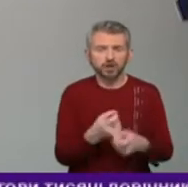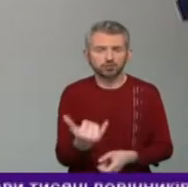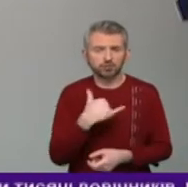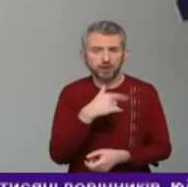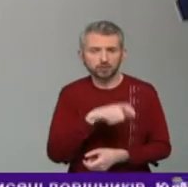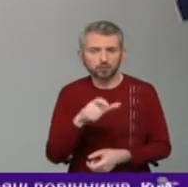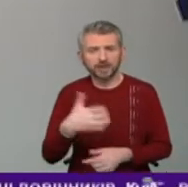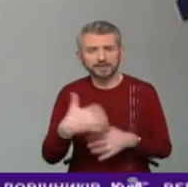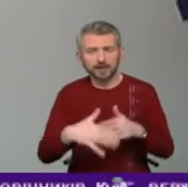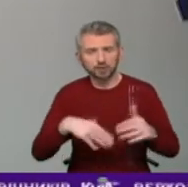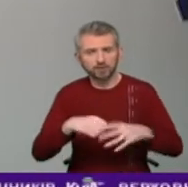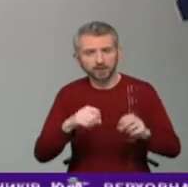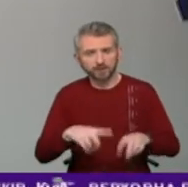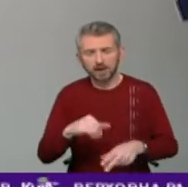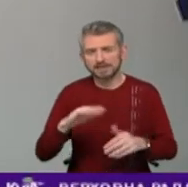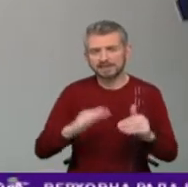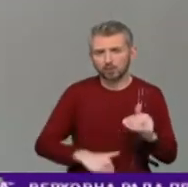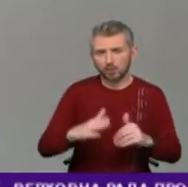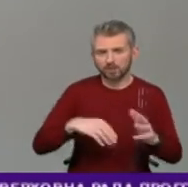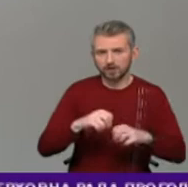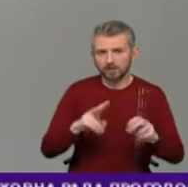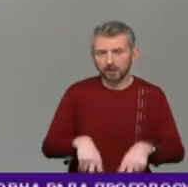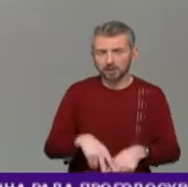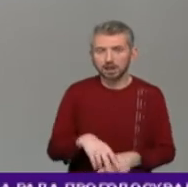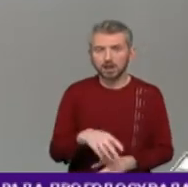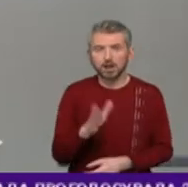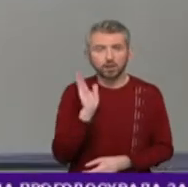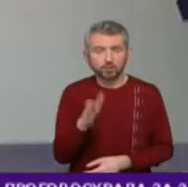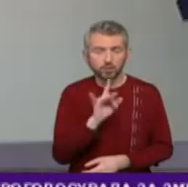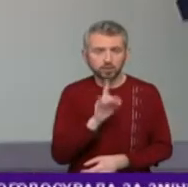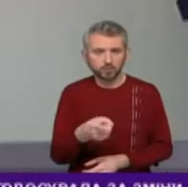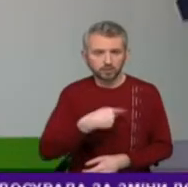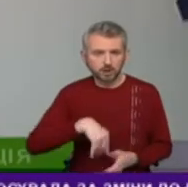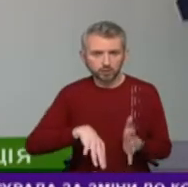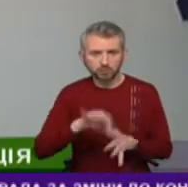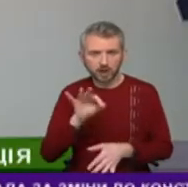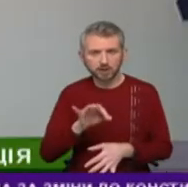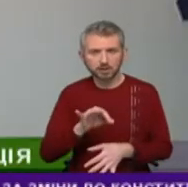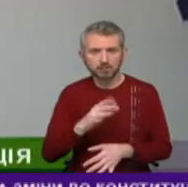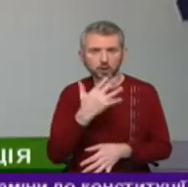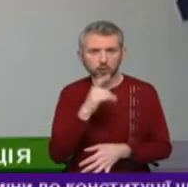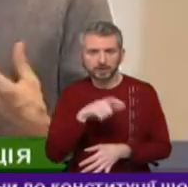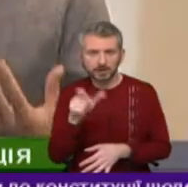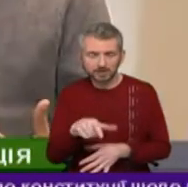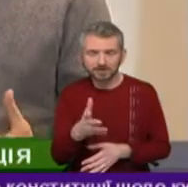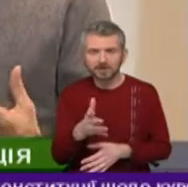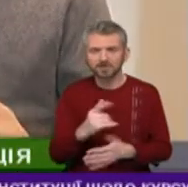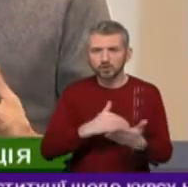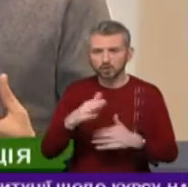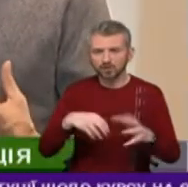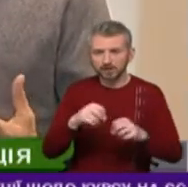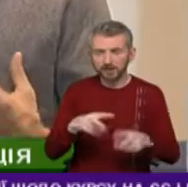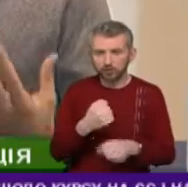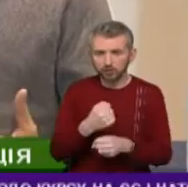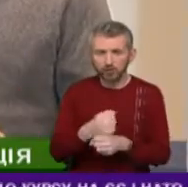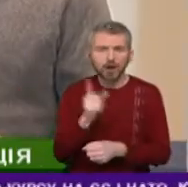людей середньої кваліфікації та низької кваліфікації. Чи будуть нас обирати іноземці з високою кваліфікацією для роботи? Поки що до нас